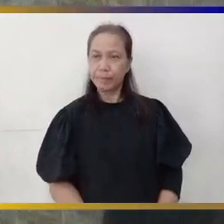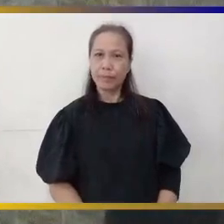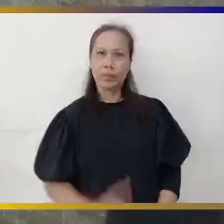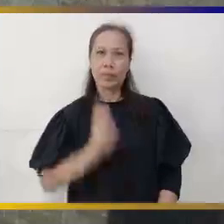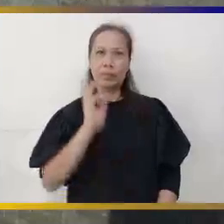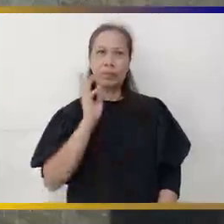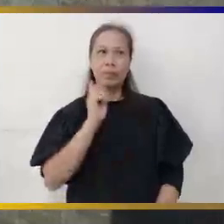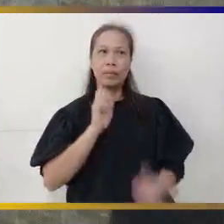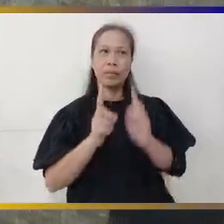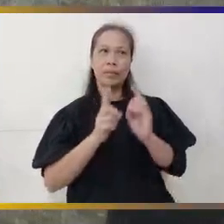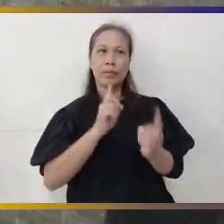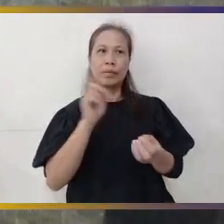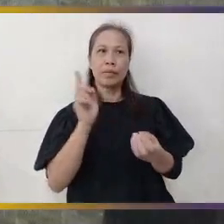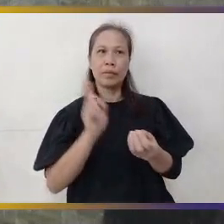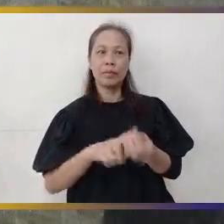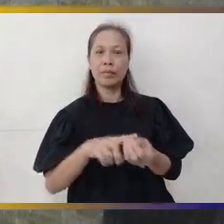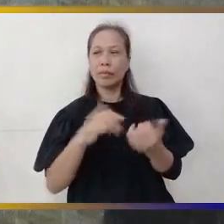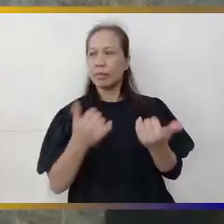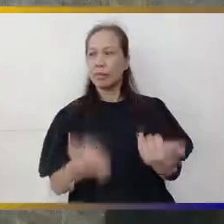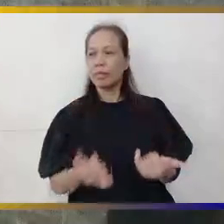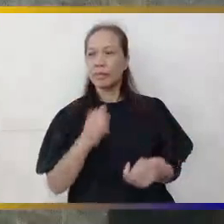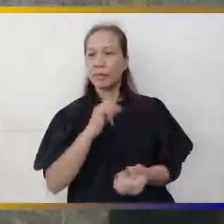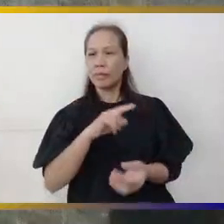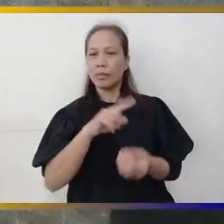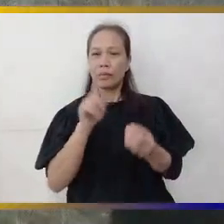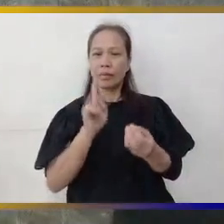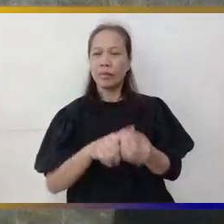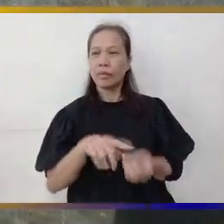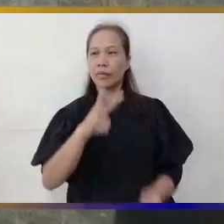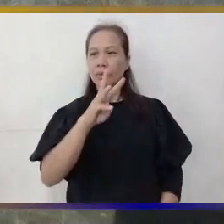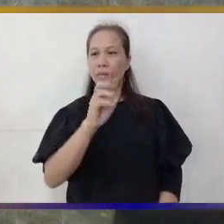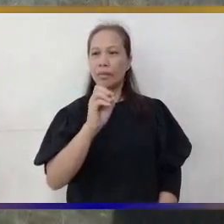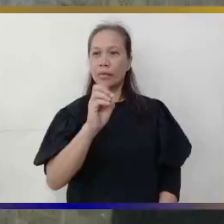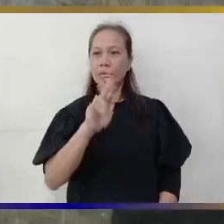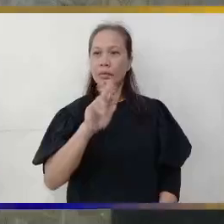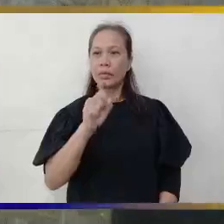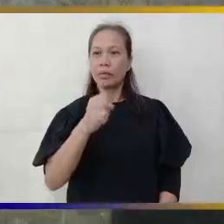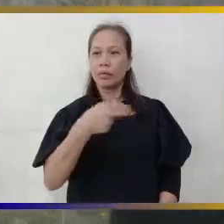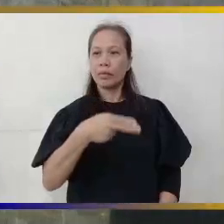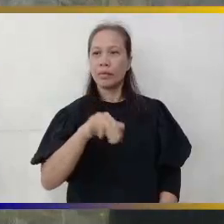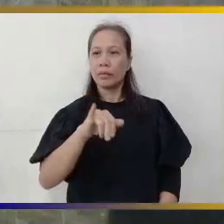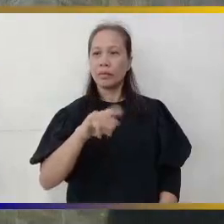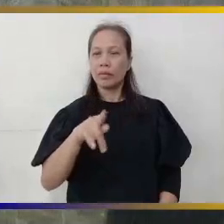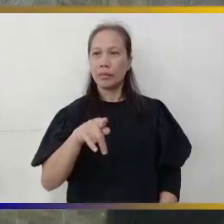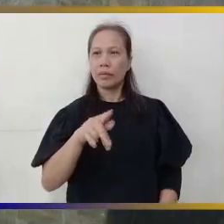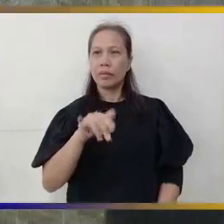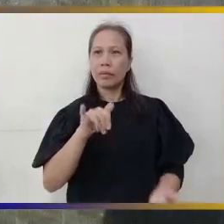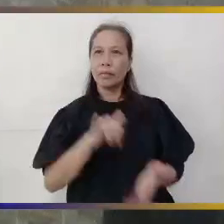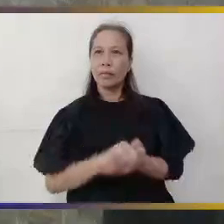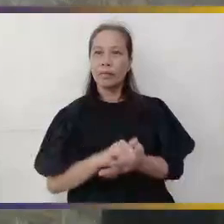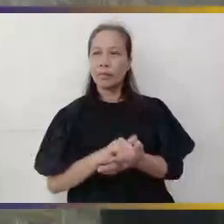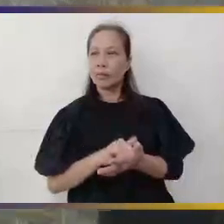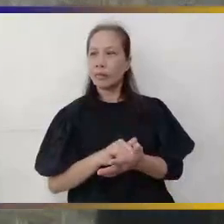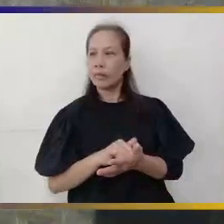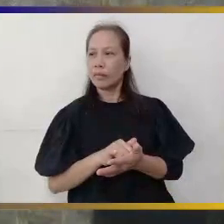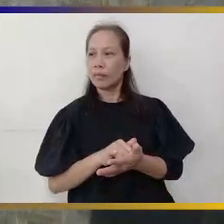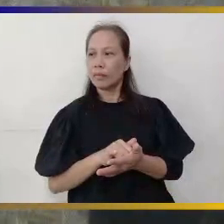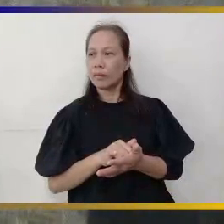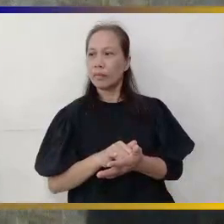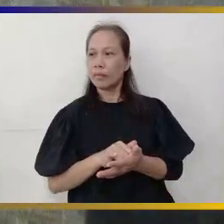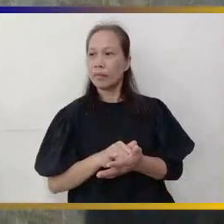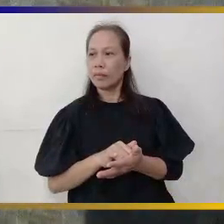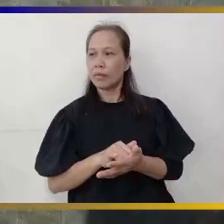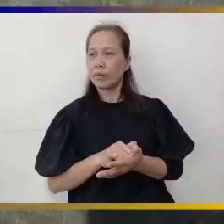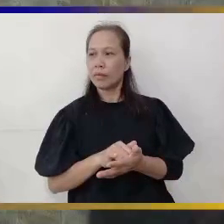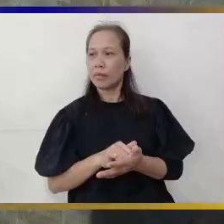Worship okay and Uh kasi ito po lahat ang ugat ng lahat eh So makikita po natin yan